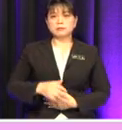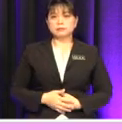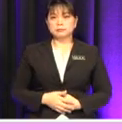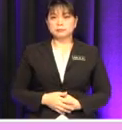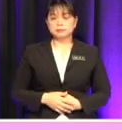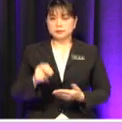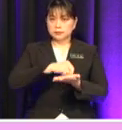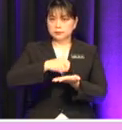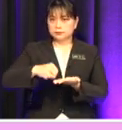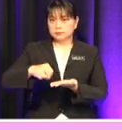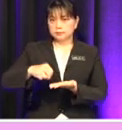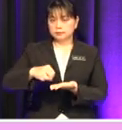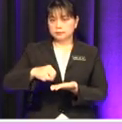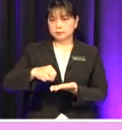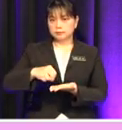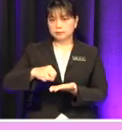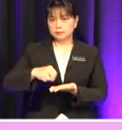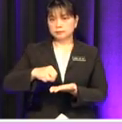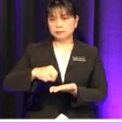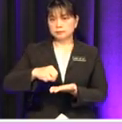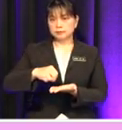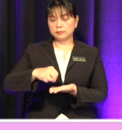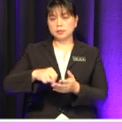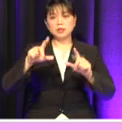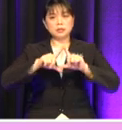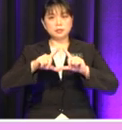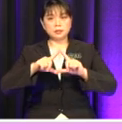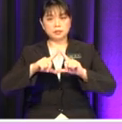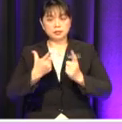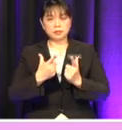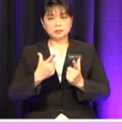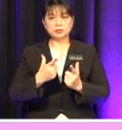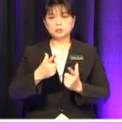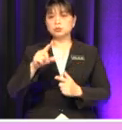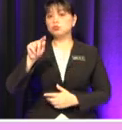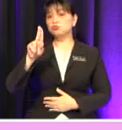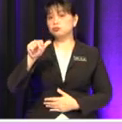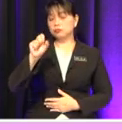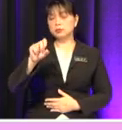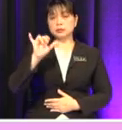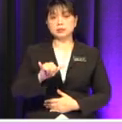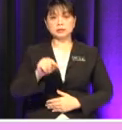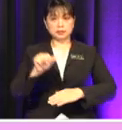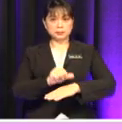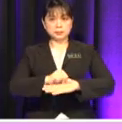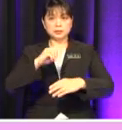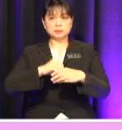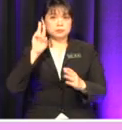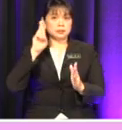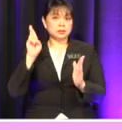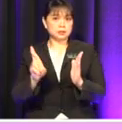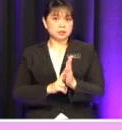Nyatakan Oke nyatet kan kelas tuas yang diaplikasikan di raja 12.1